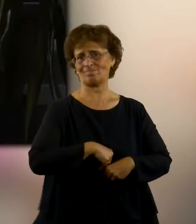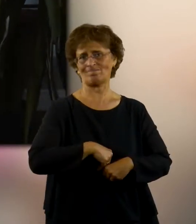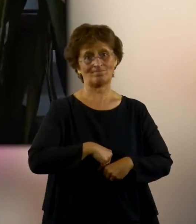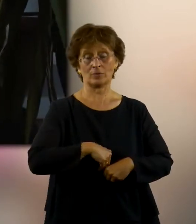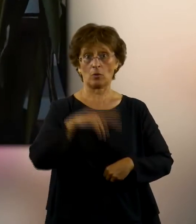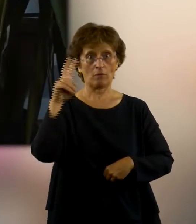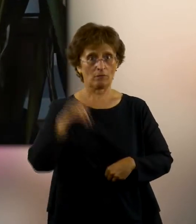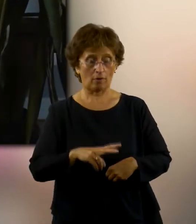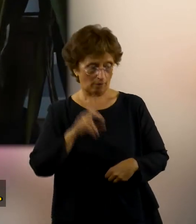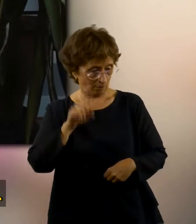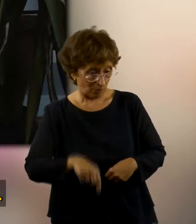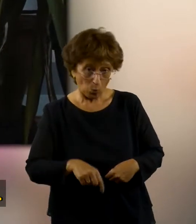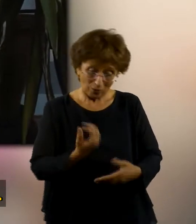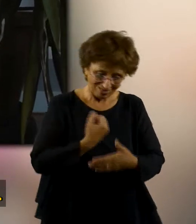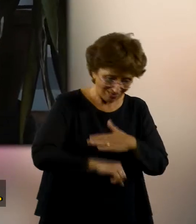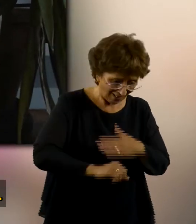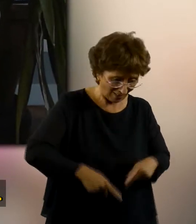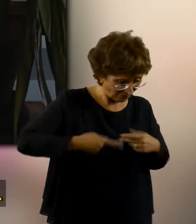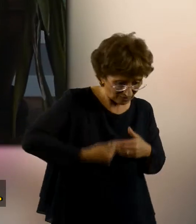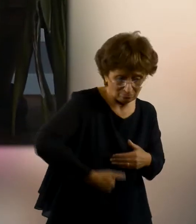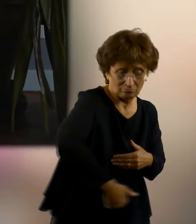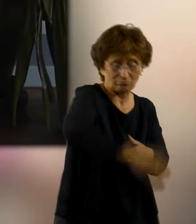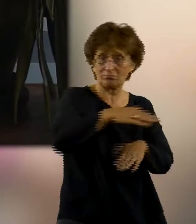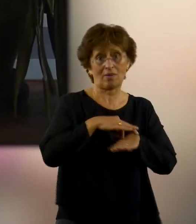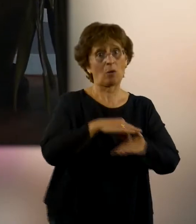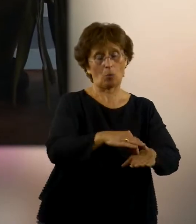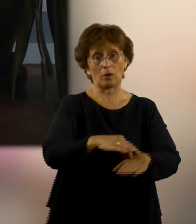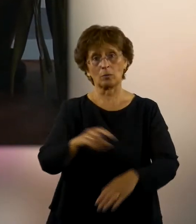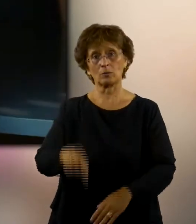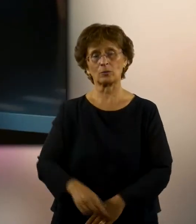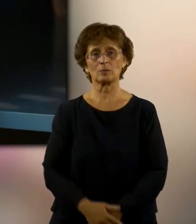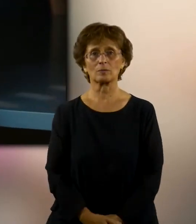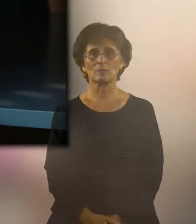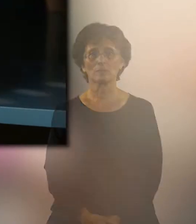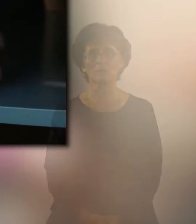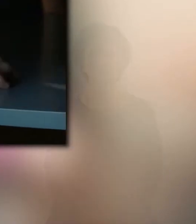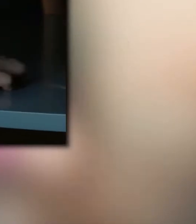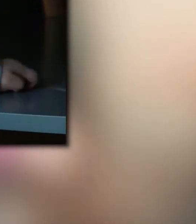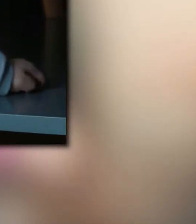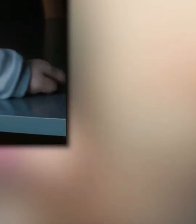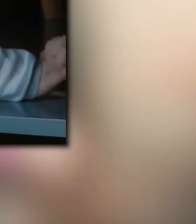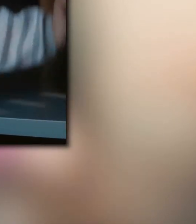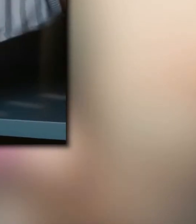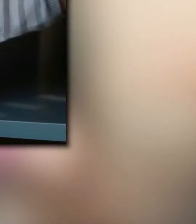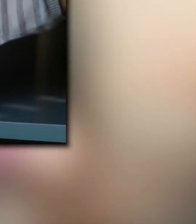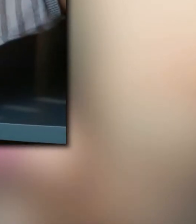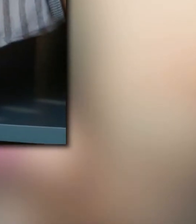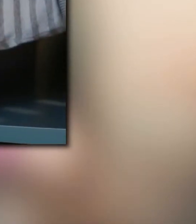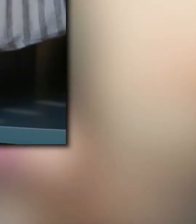on est vraiment sur un accompagnement dès les premiers mois de vie. les petits poissons